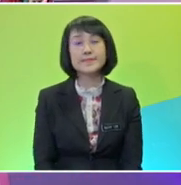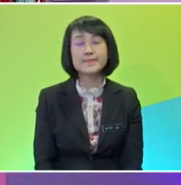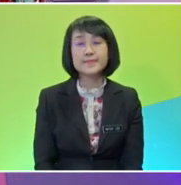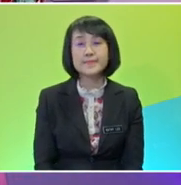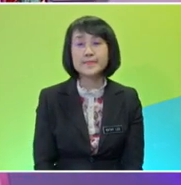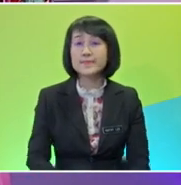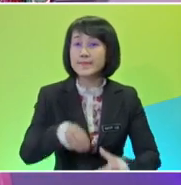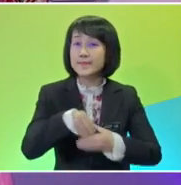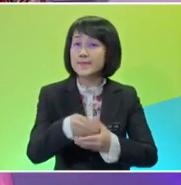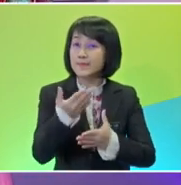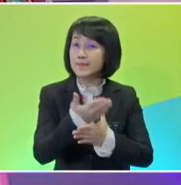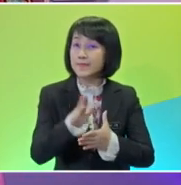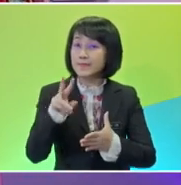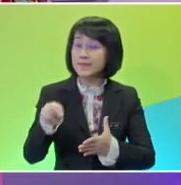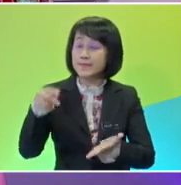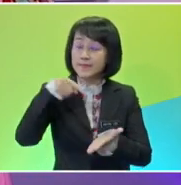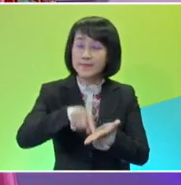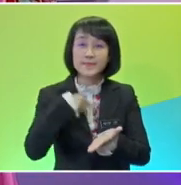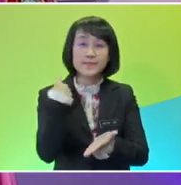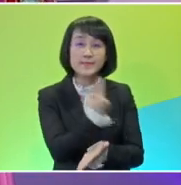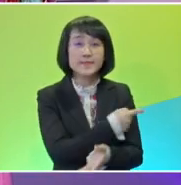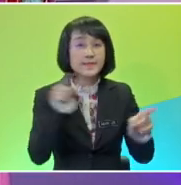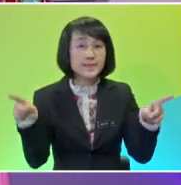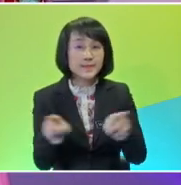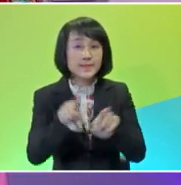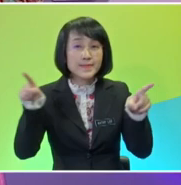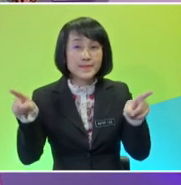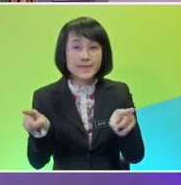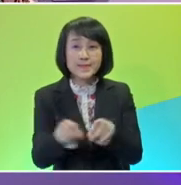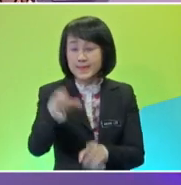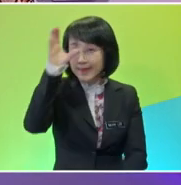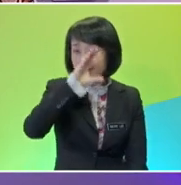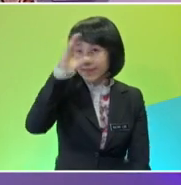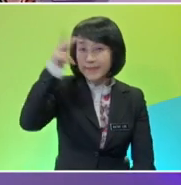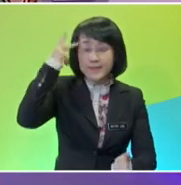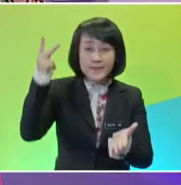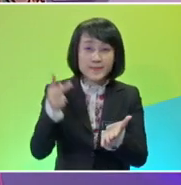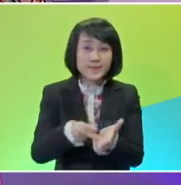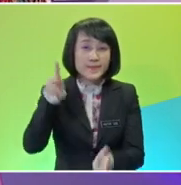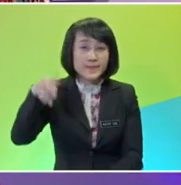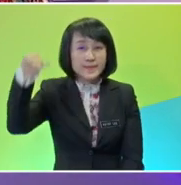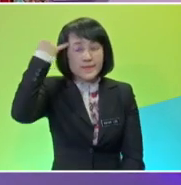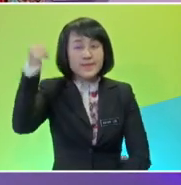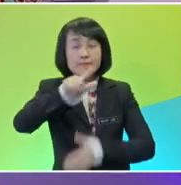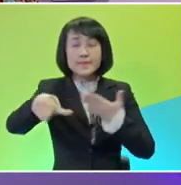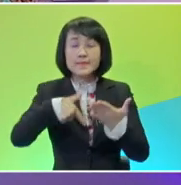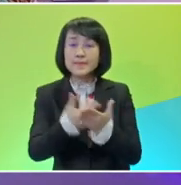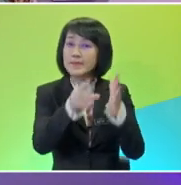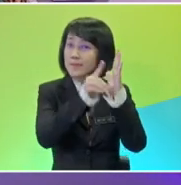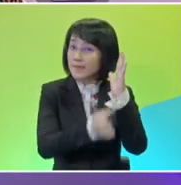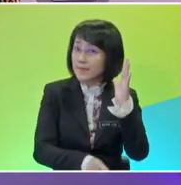ini kita akan bersama-sama mencari dan seterusnya mengenal pasti ia keseluruhan berdasarkan